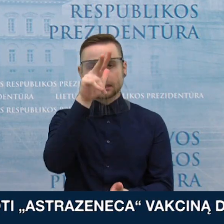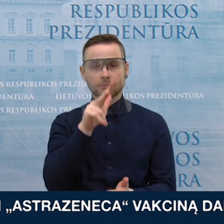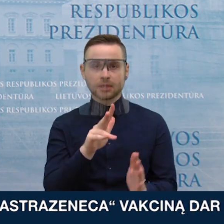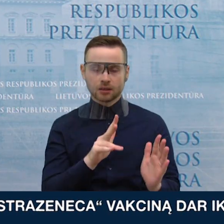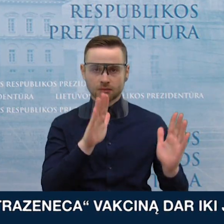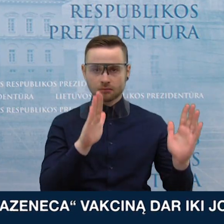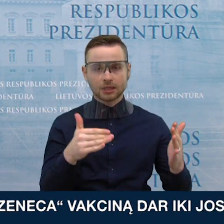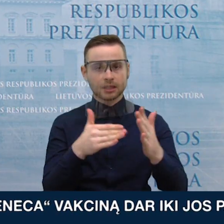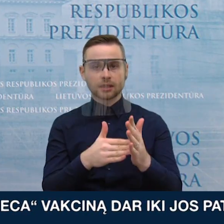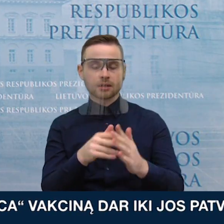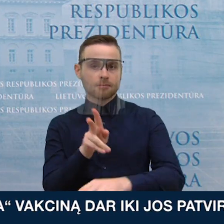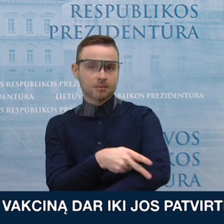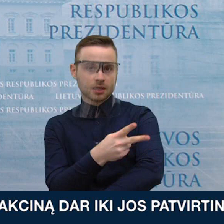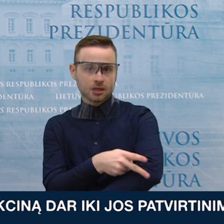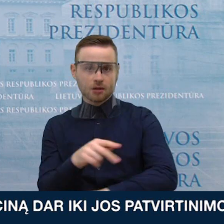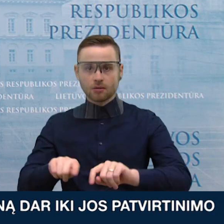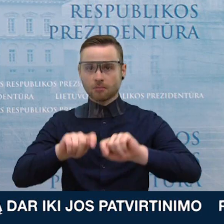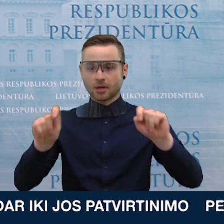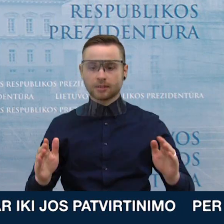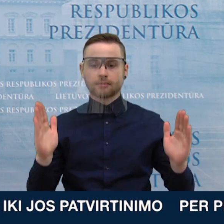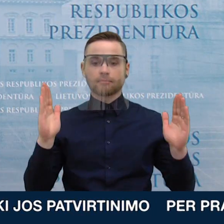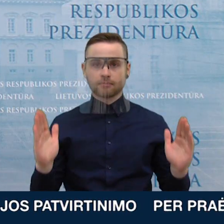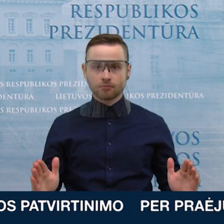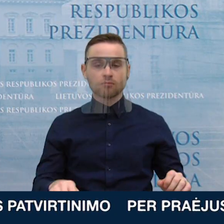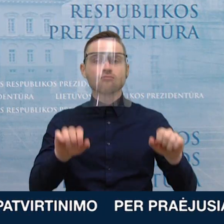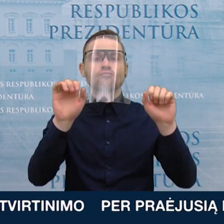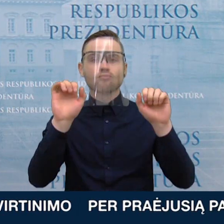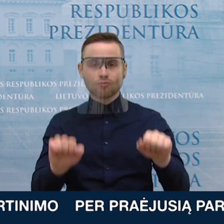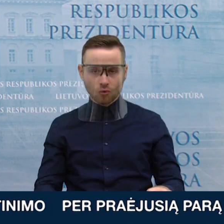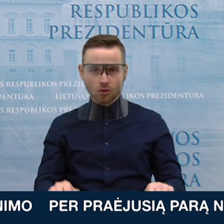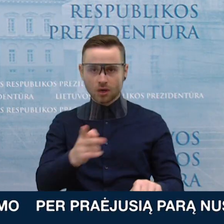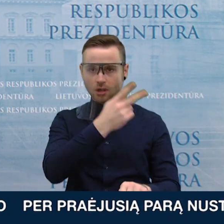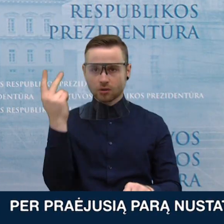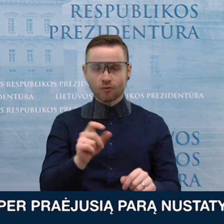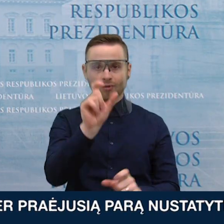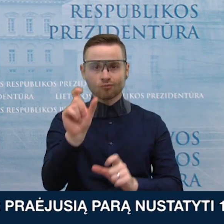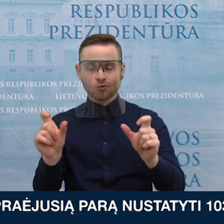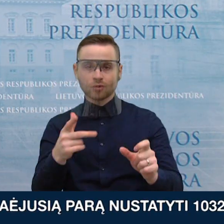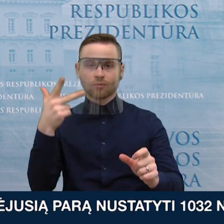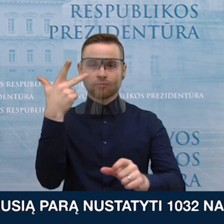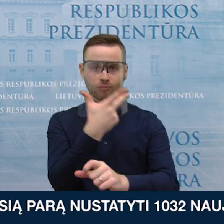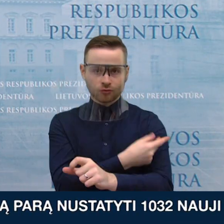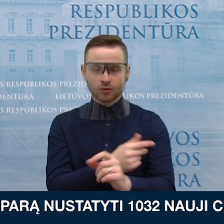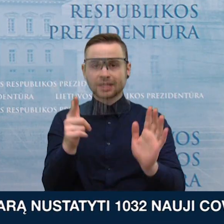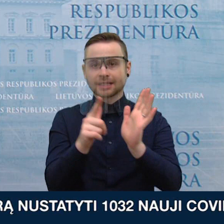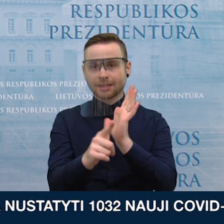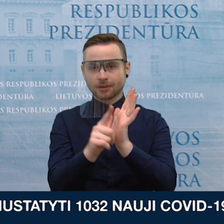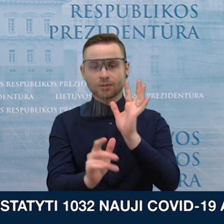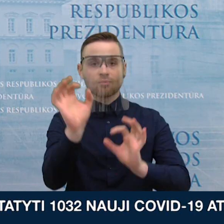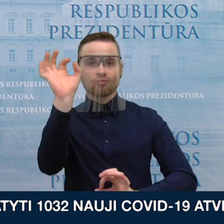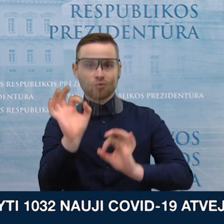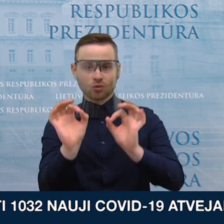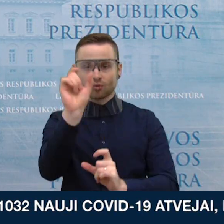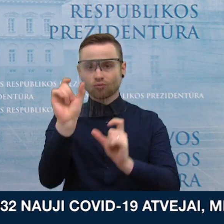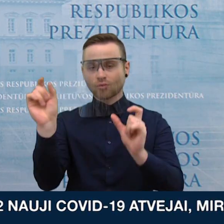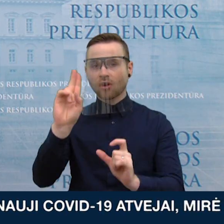praktiškai iki vasaros pradžios, galės paskiepyti mažiausiai 70%